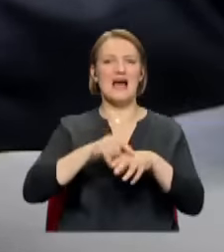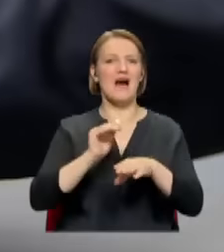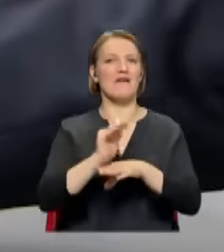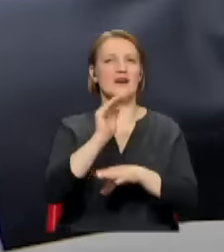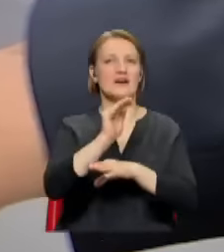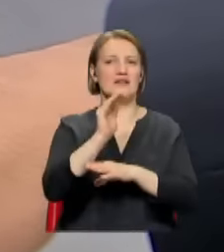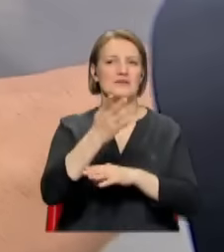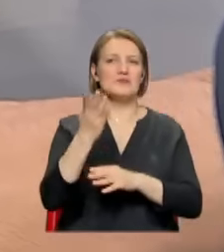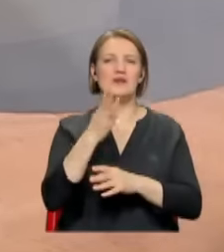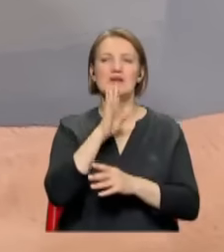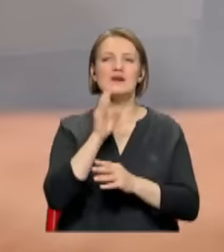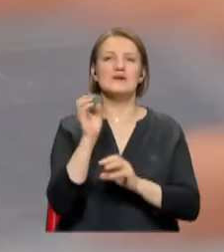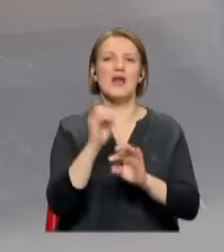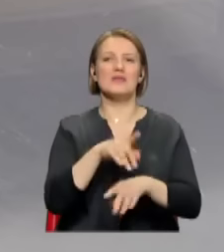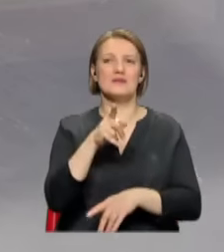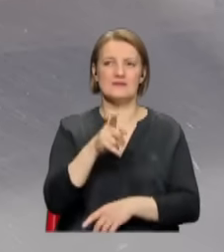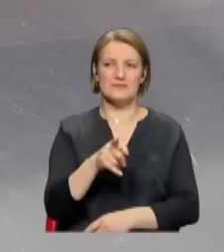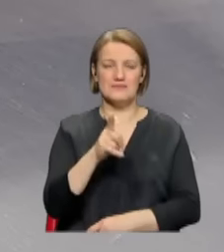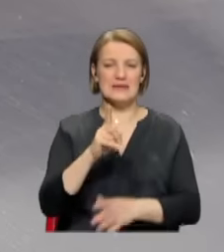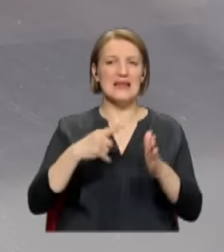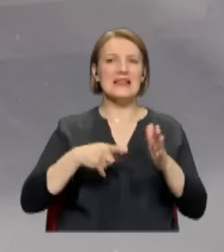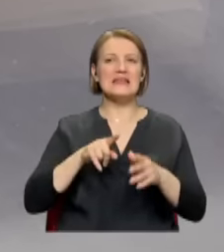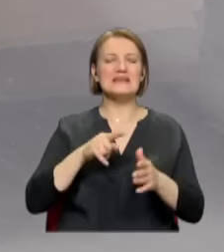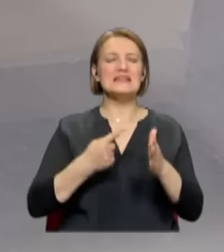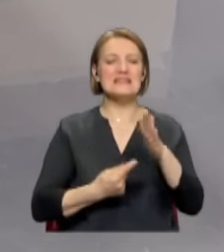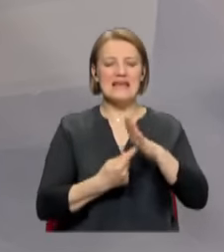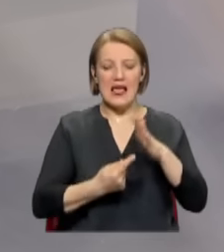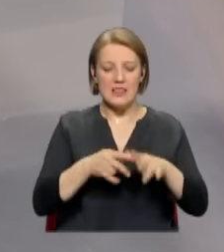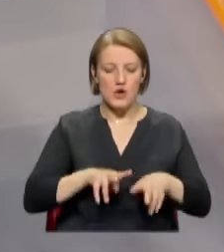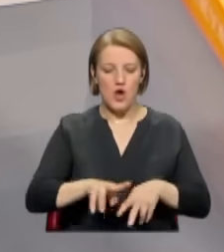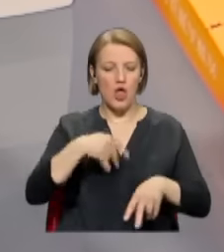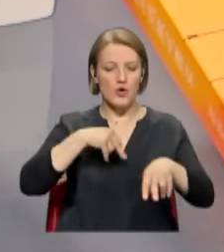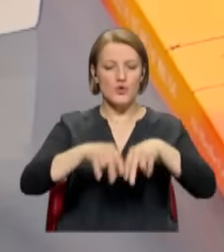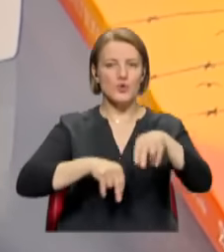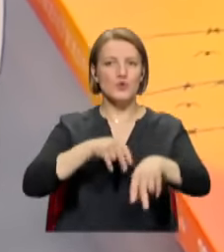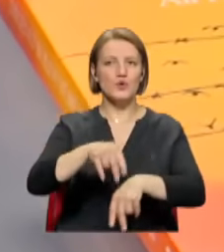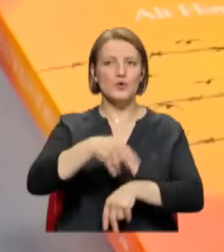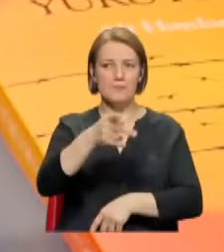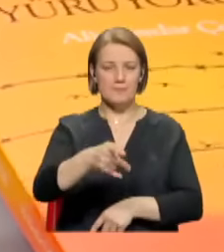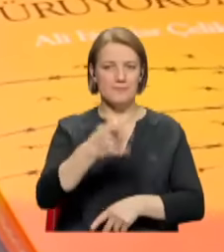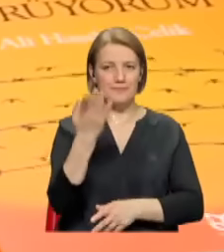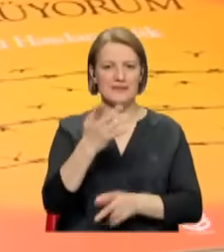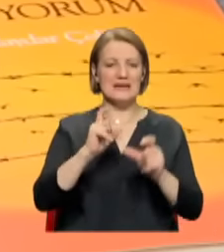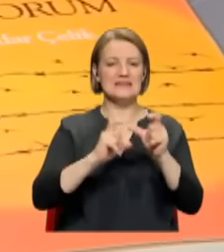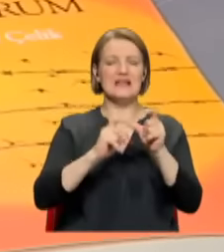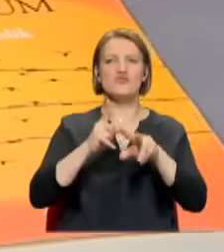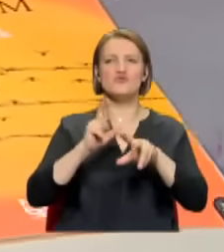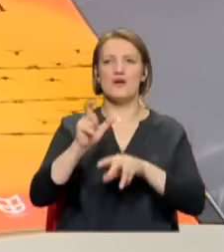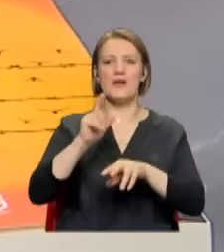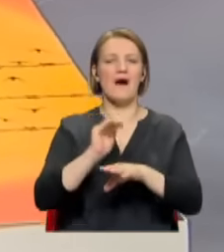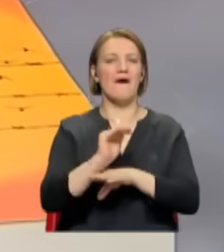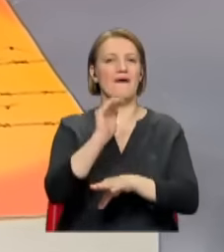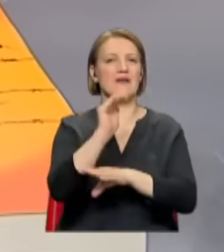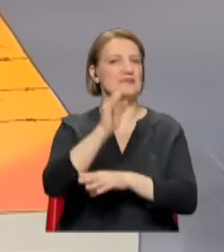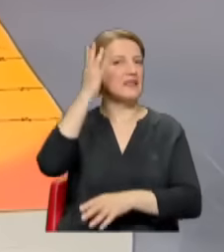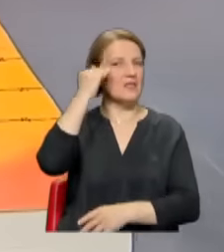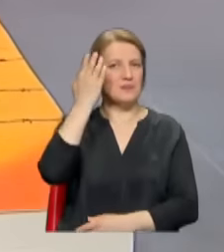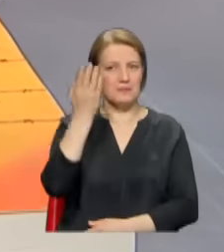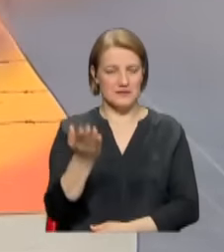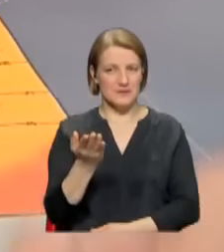Hayatımın Müsveddesi kitabı. Dikenli Yolda Yürüyorum, Ali Haydar Çelik'in kitabı. Sinan Canan, Hayatın